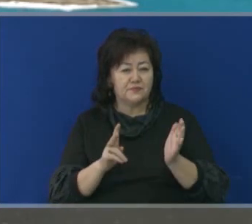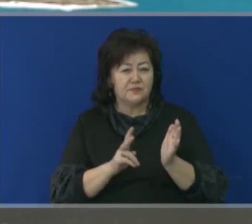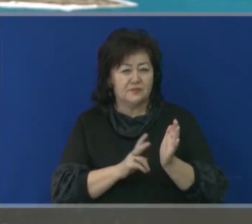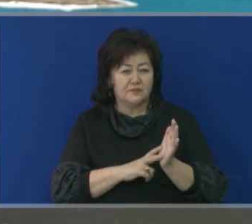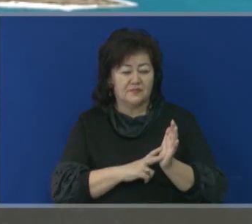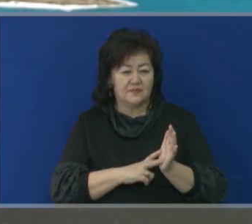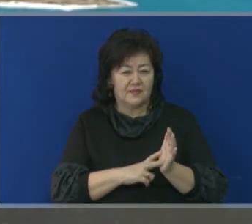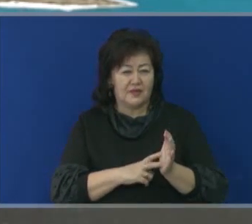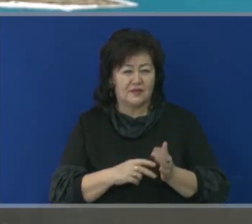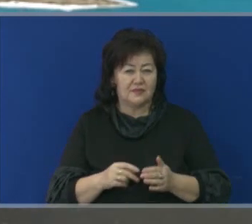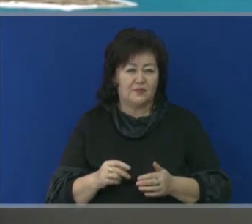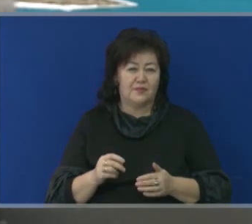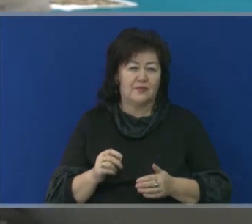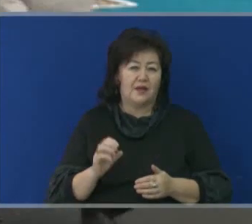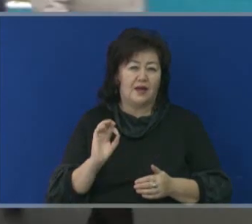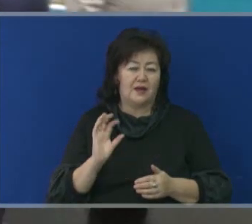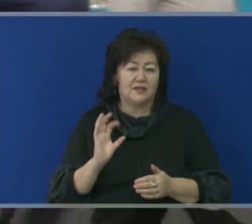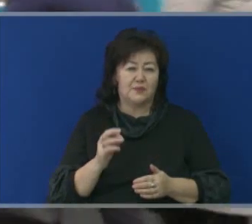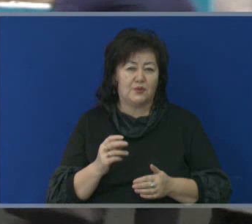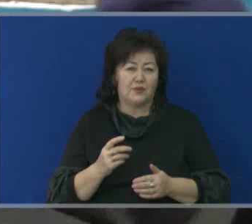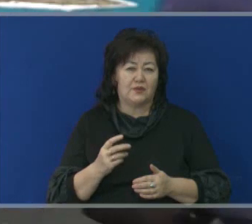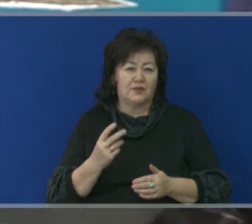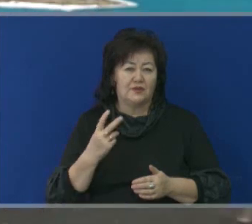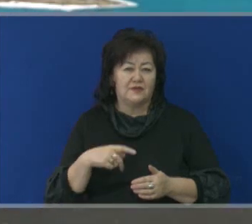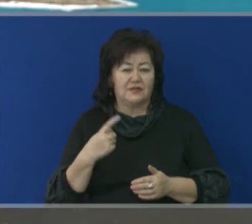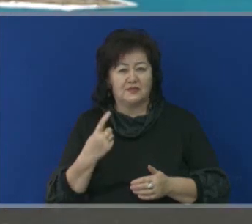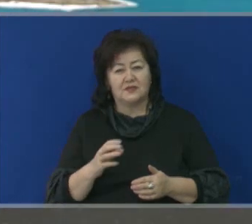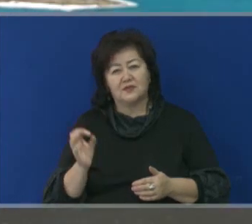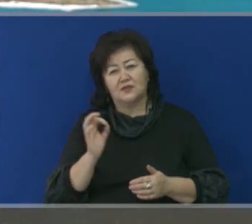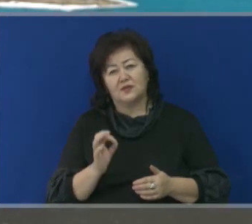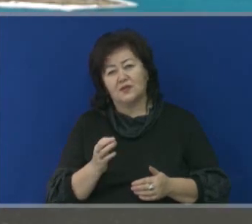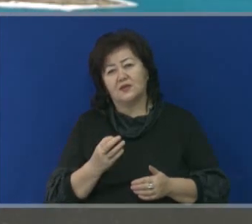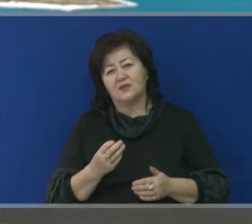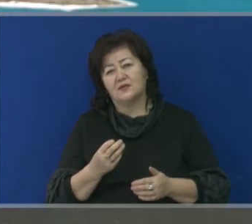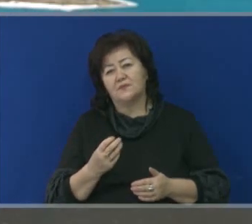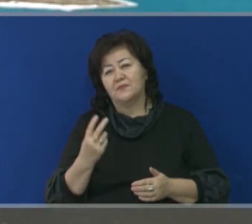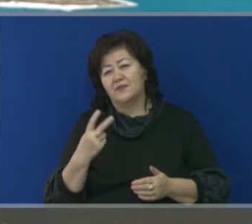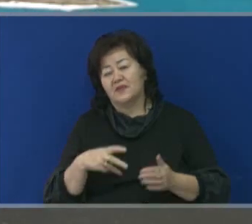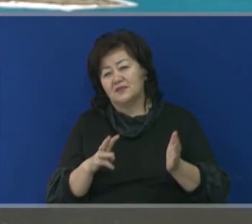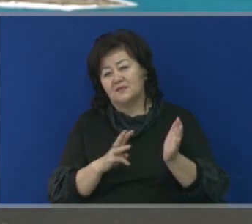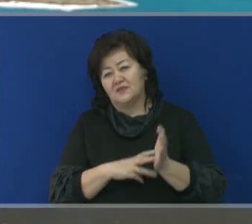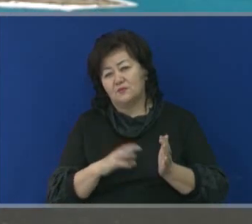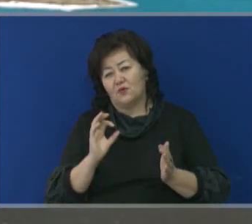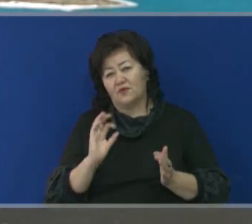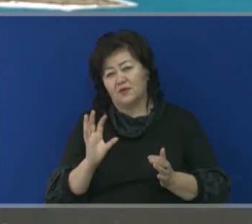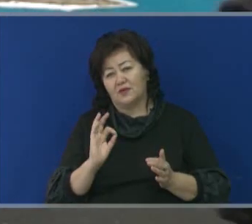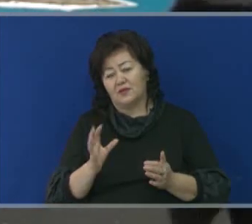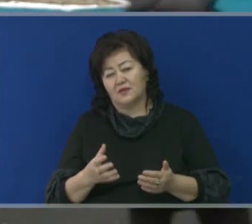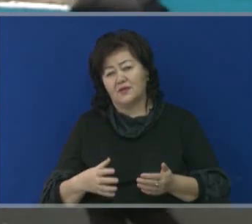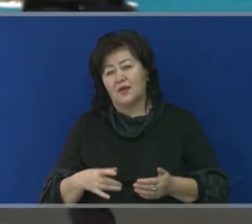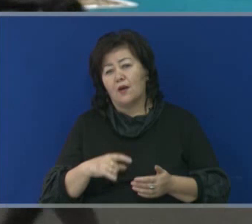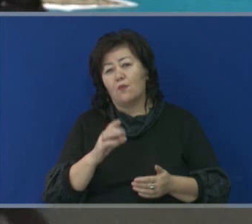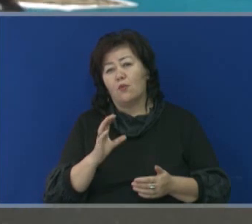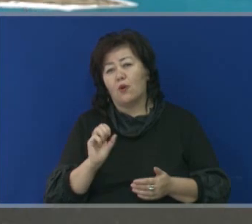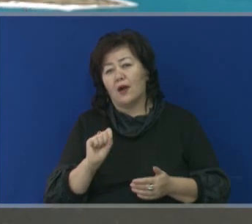По данным Казгидромета, 27 октября с 21.00 часов до 21.00 часов 28 октября на западе и севере